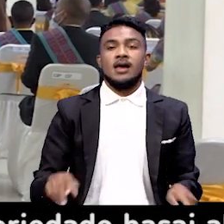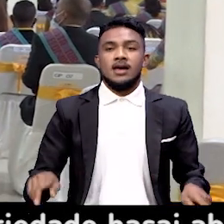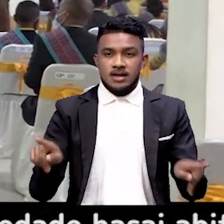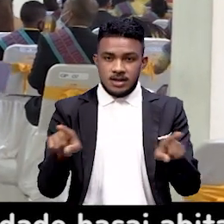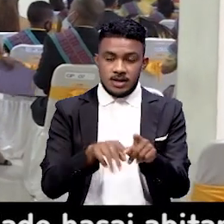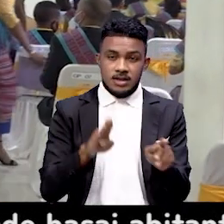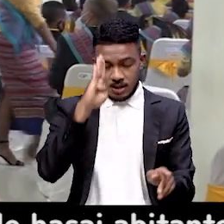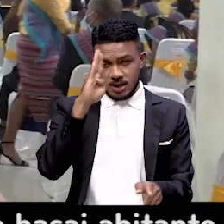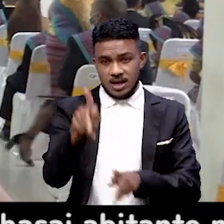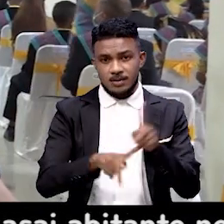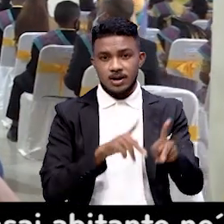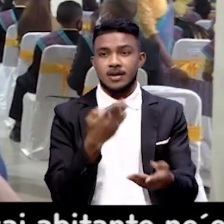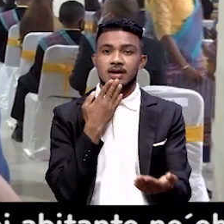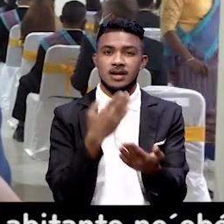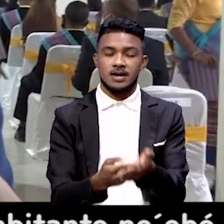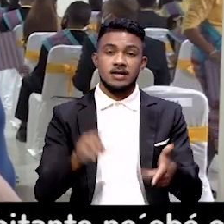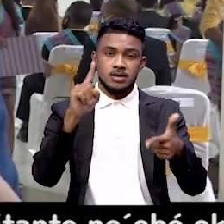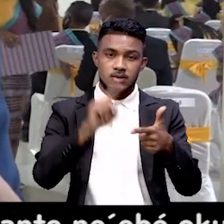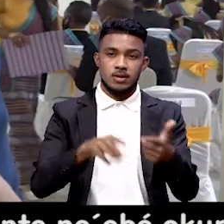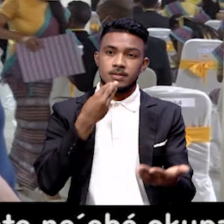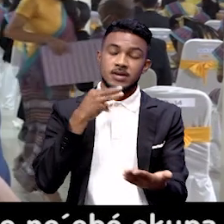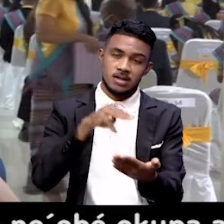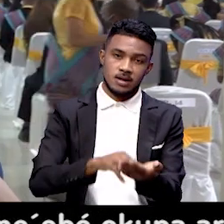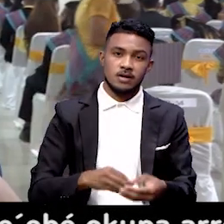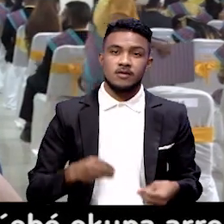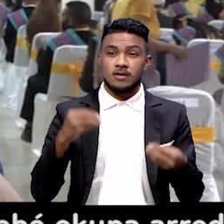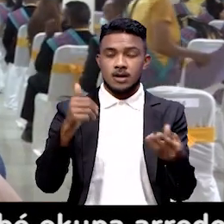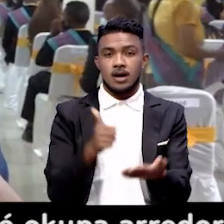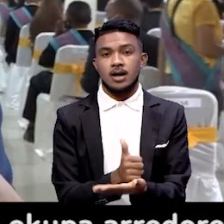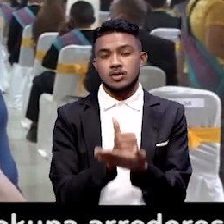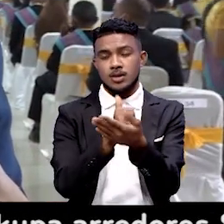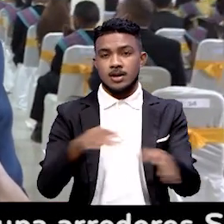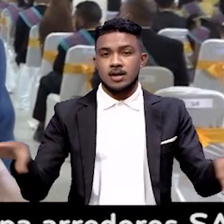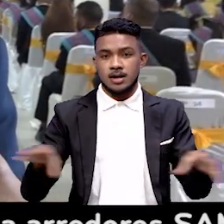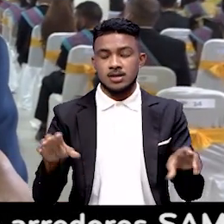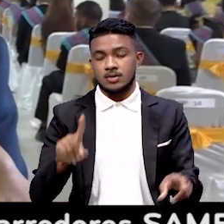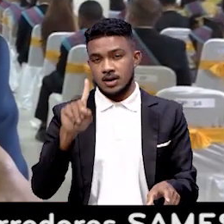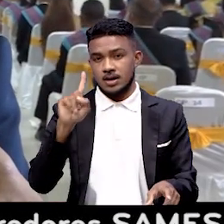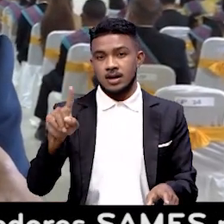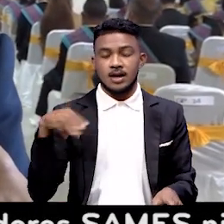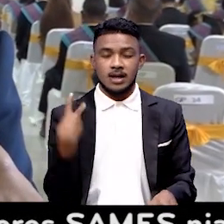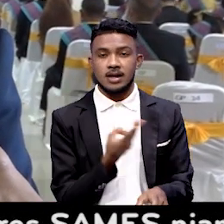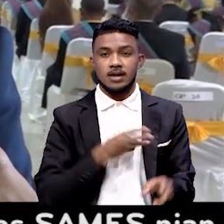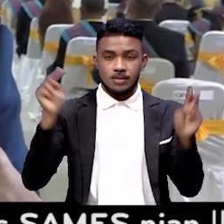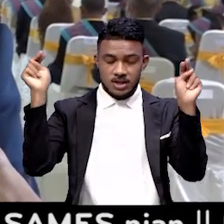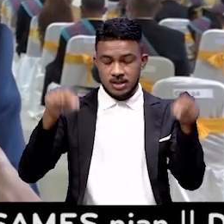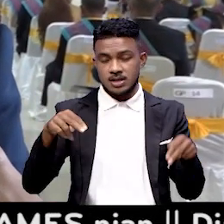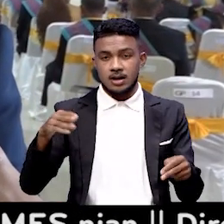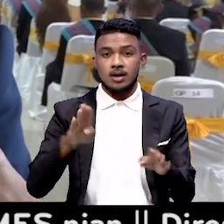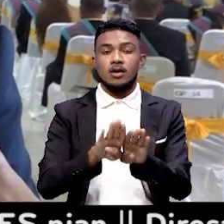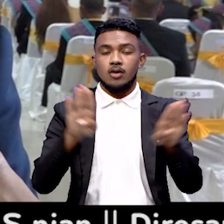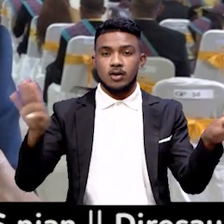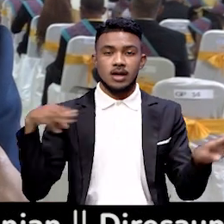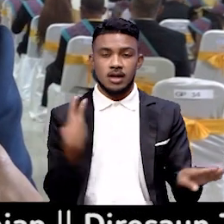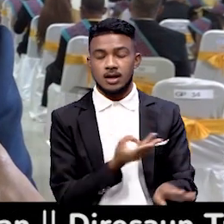fo segunda mensajen katak atau kontribui bana saung idane ita persisa loke tani hanoi nebe mak lua.